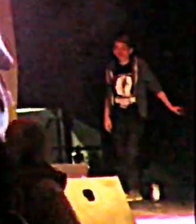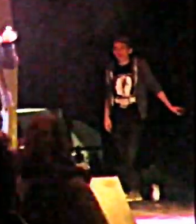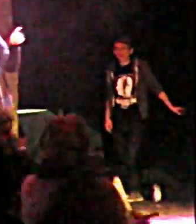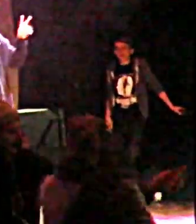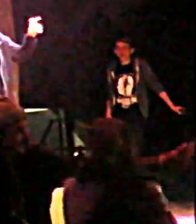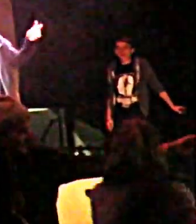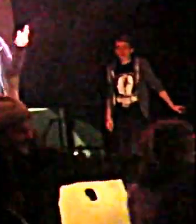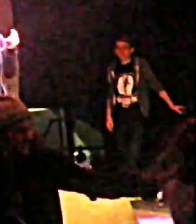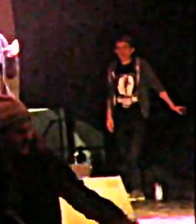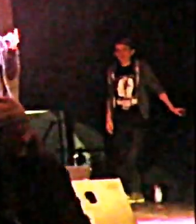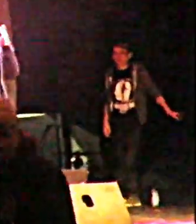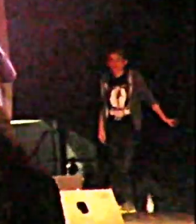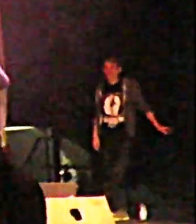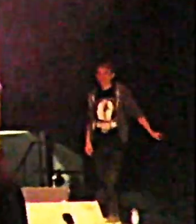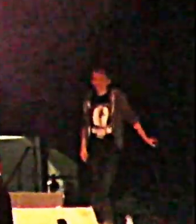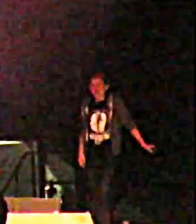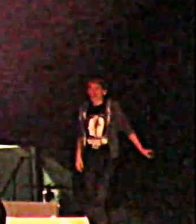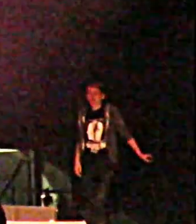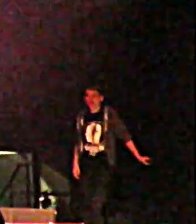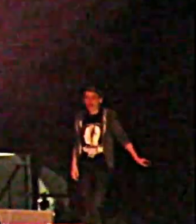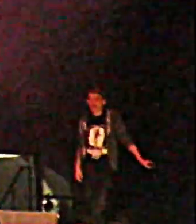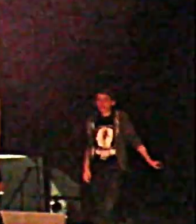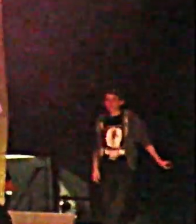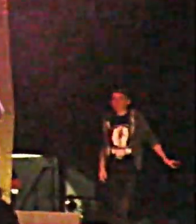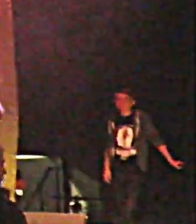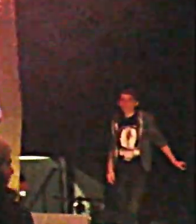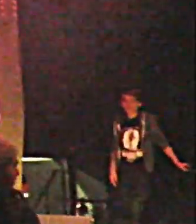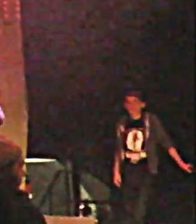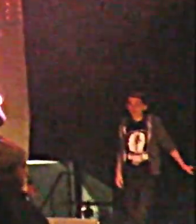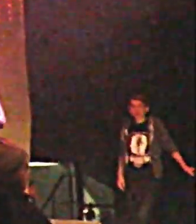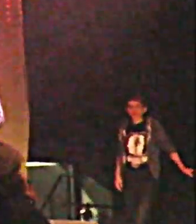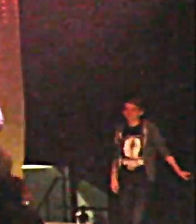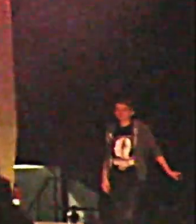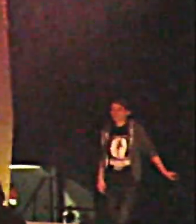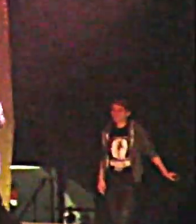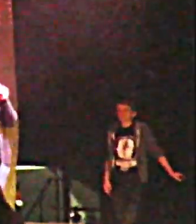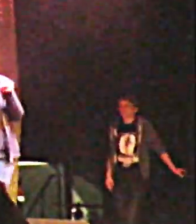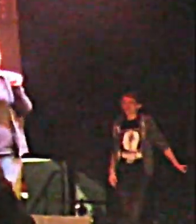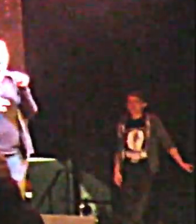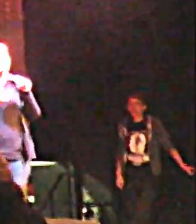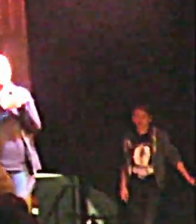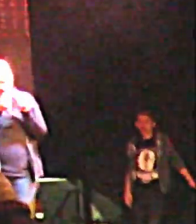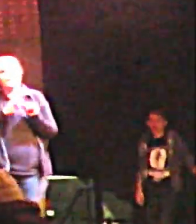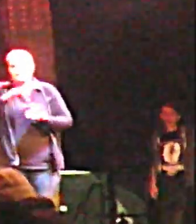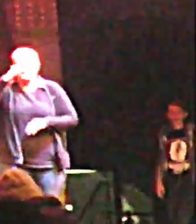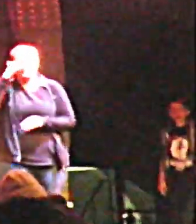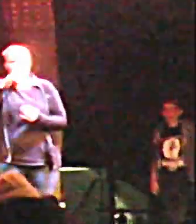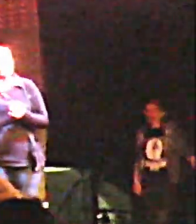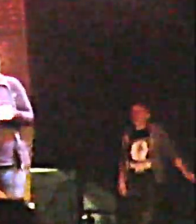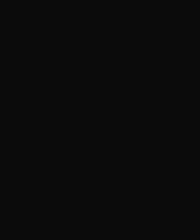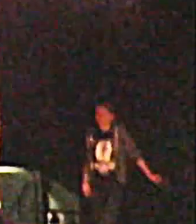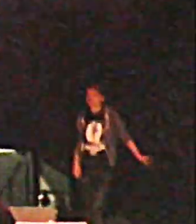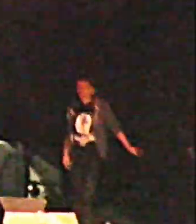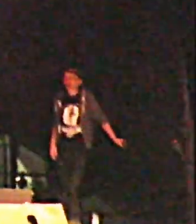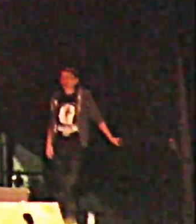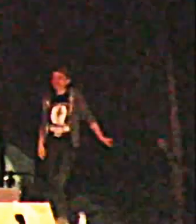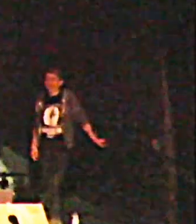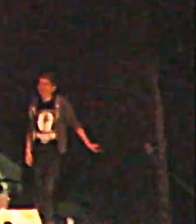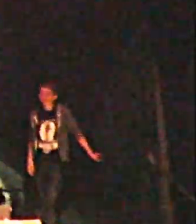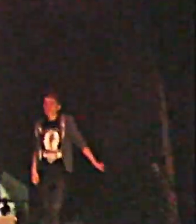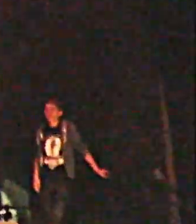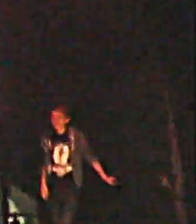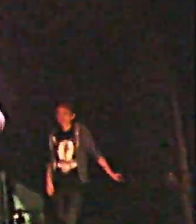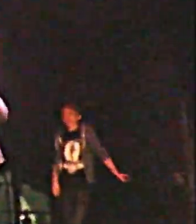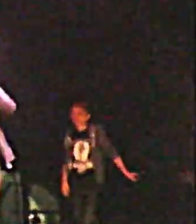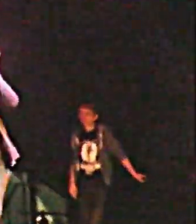Und hoffe, habt die Jugendriefe esse und verrappt auf dem Plan. Das ist nämlich eine sehr familiäre, geile Geschichte. Und deswegen sind wir auch heute hier, um das zu